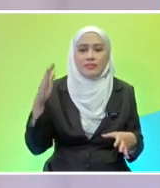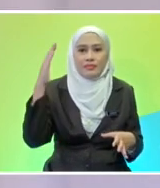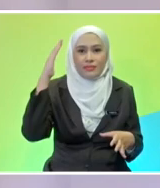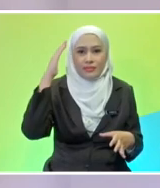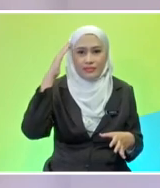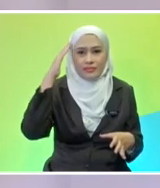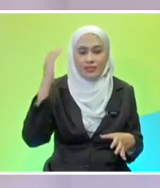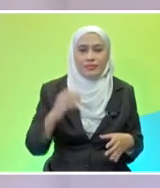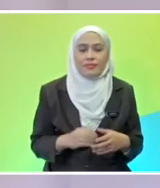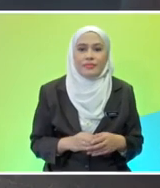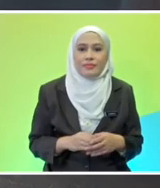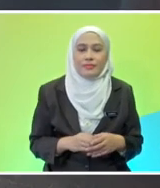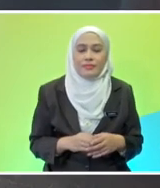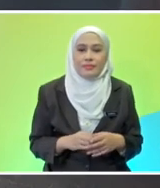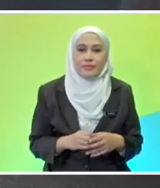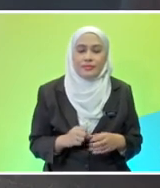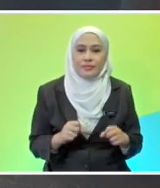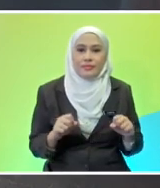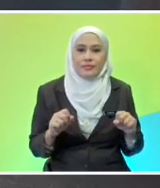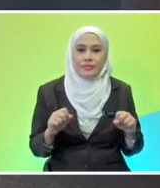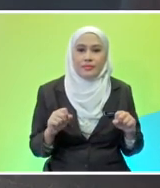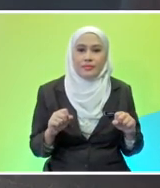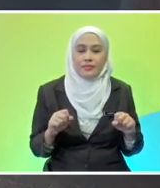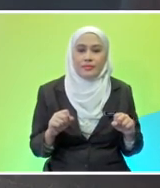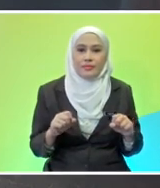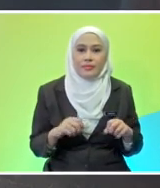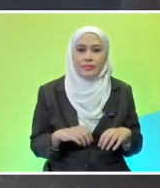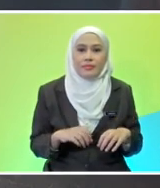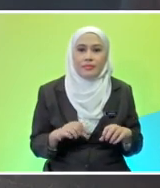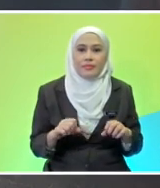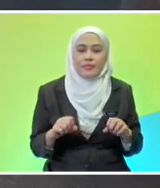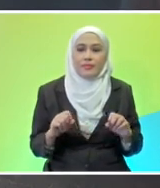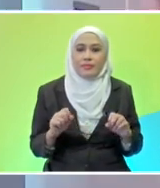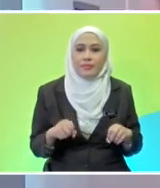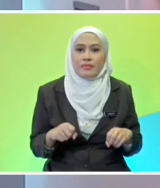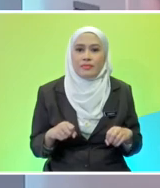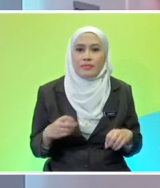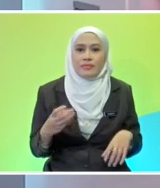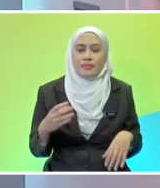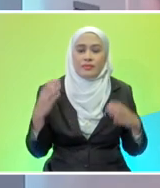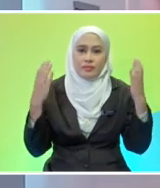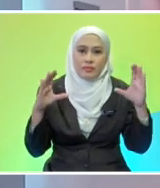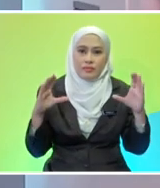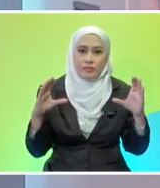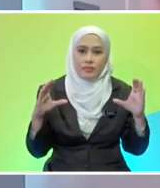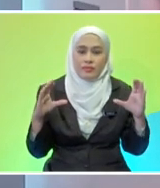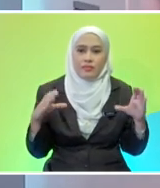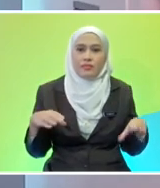kepala. Boleh tak kalau cikgu nak macam angguk ke depan? Yang tadi kita buat angguk-angguk gitu kan? Boleh tak cikgu nak buat